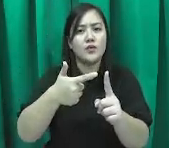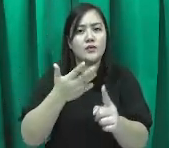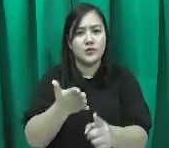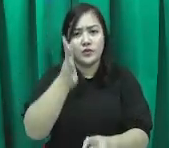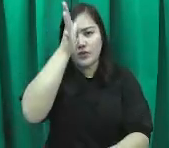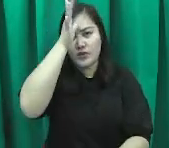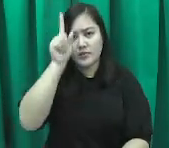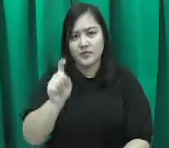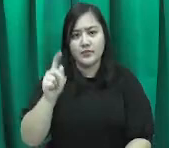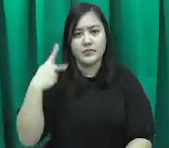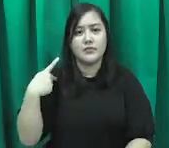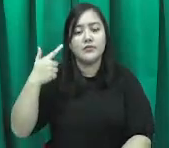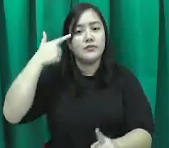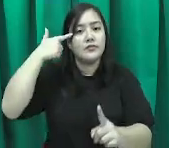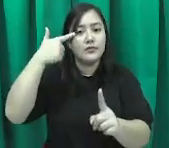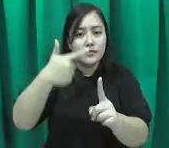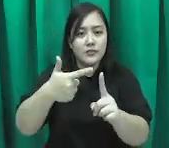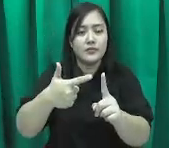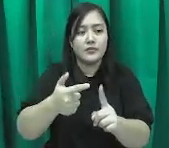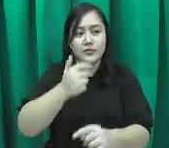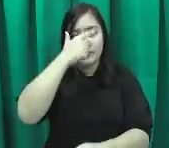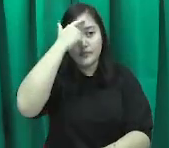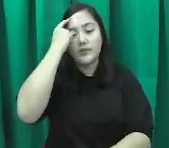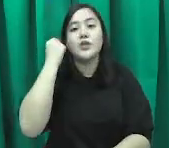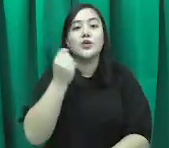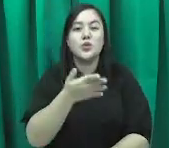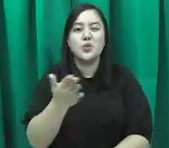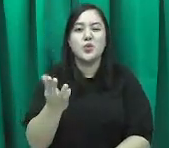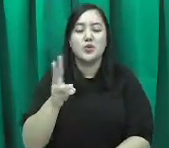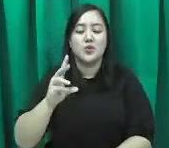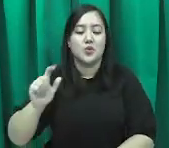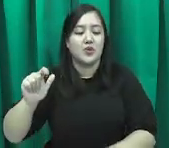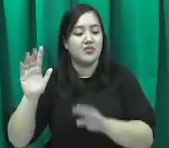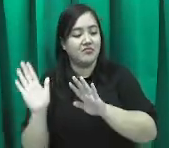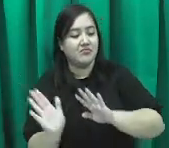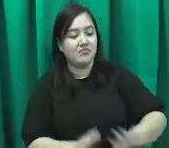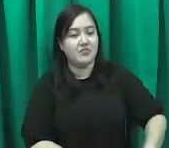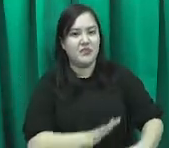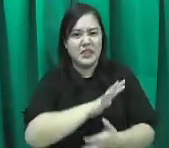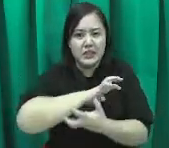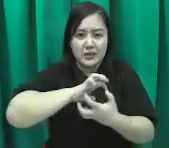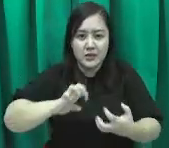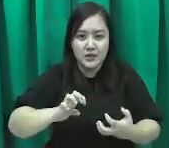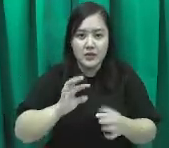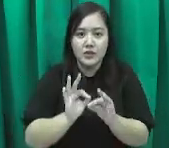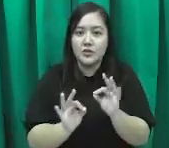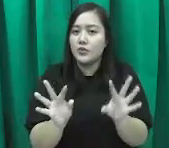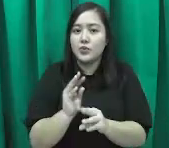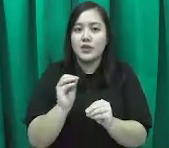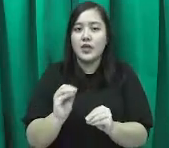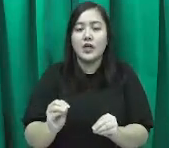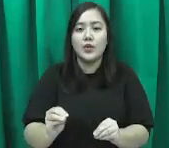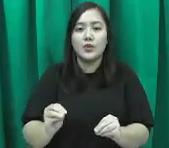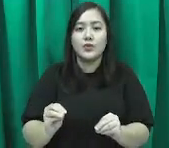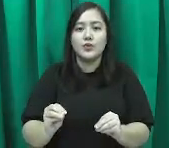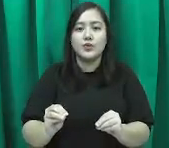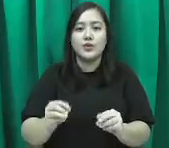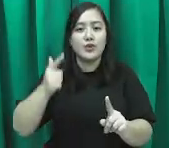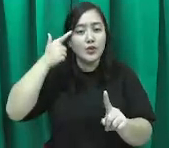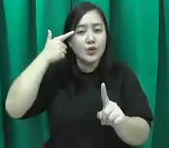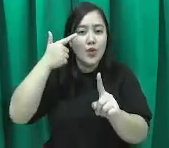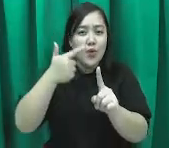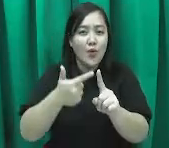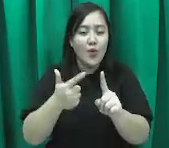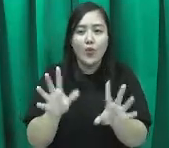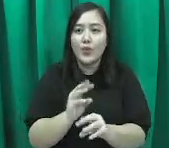Sapagkat, sabi nga, you will perish if you have no vision eh. Yes. Isang the pamilya, magpa-perish yan eh. People perish eh. Oh. Family will